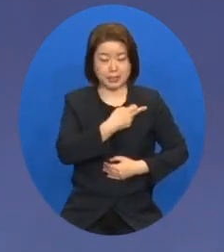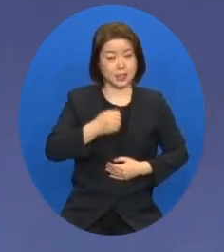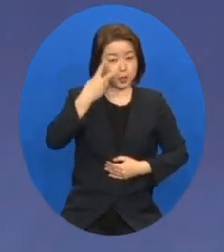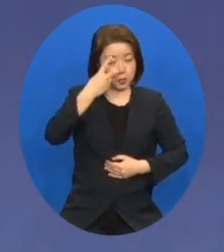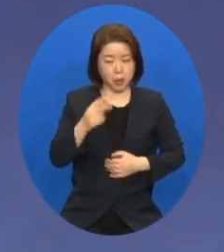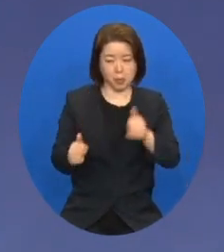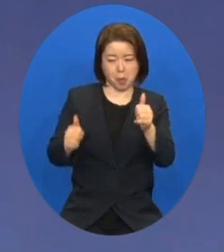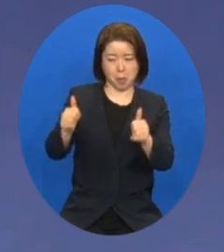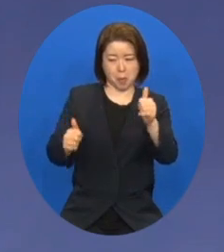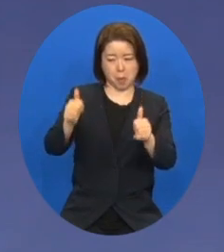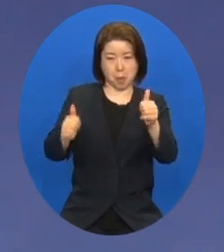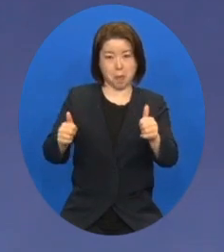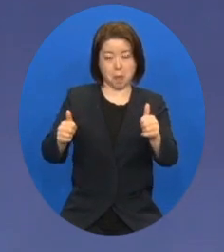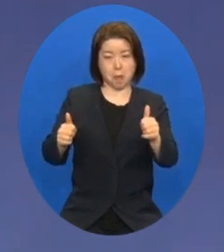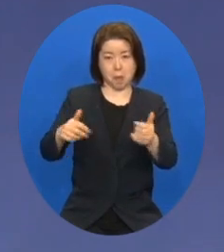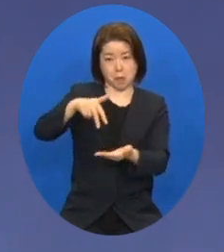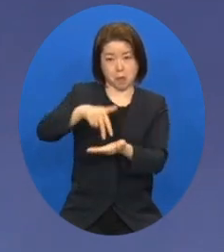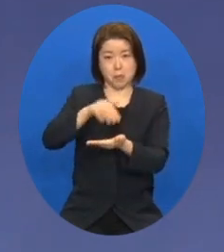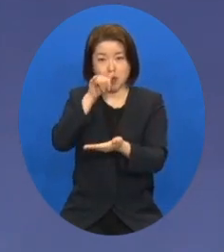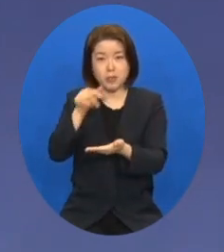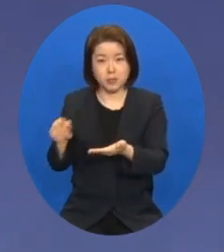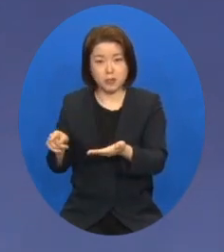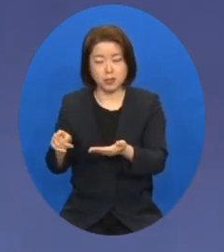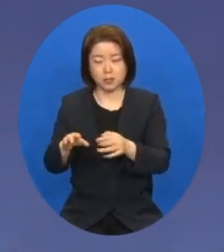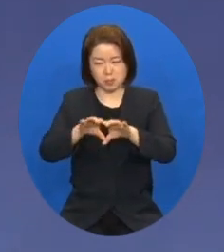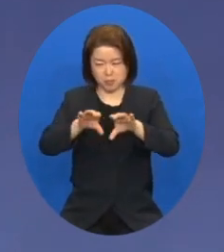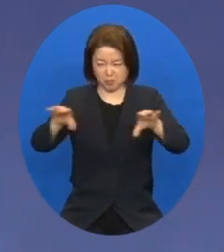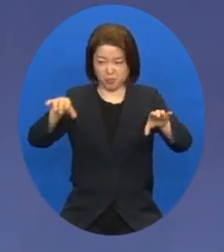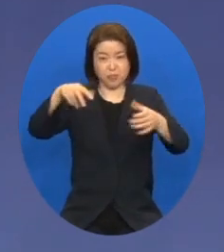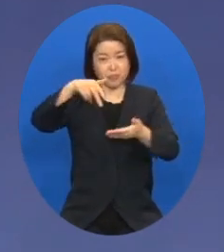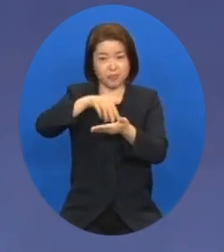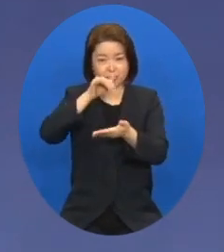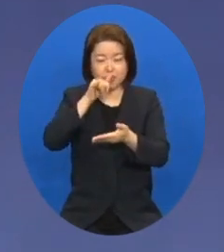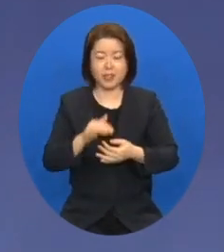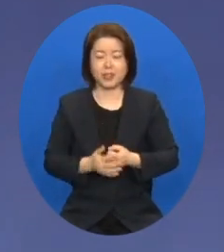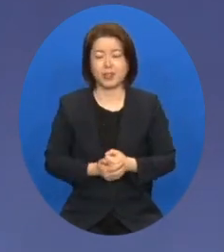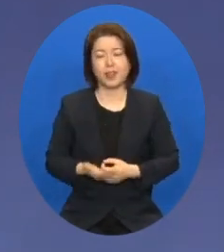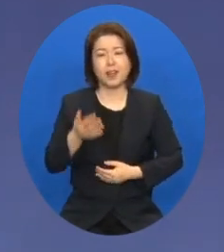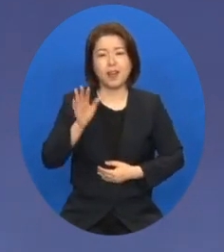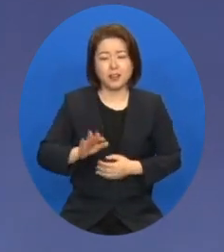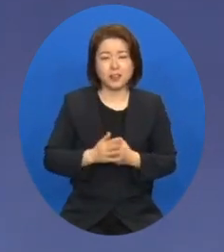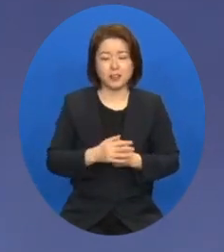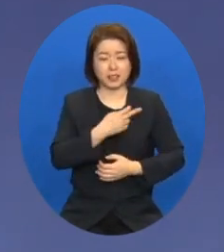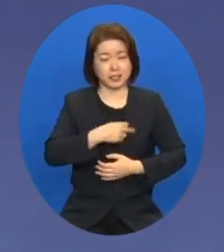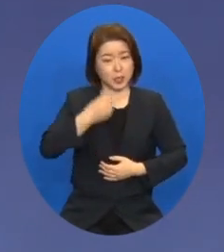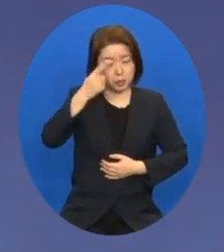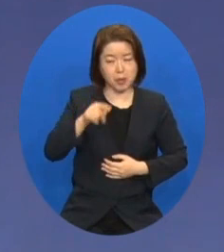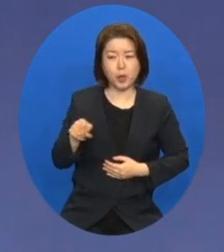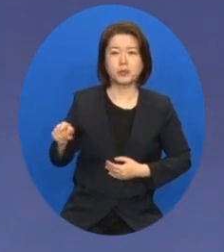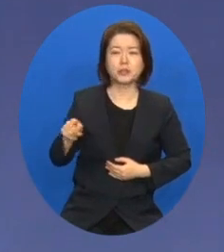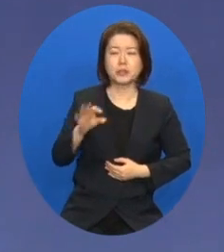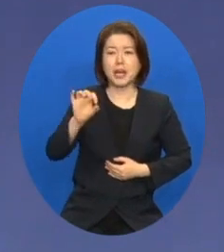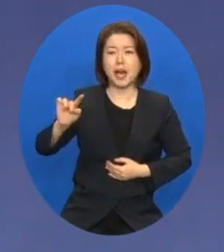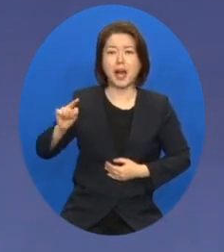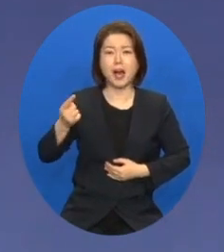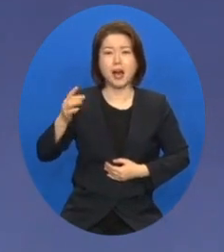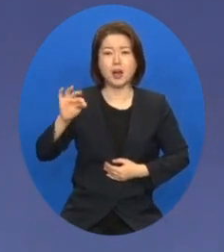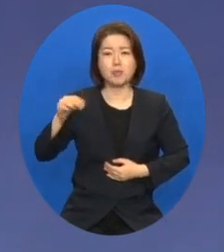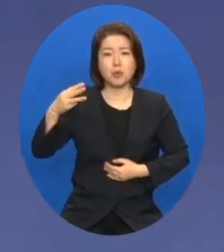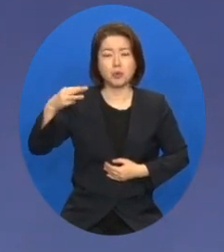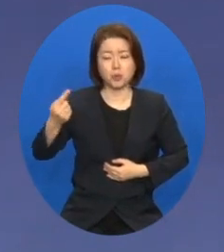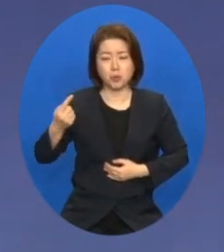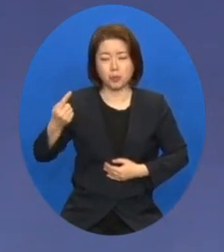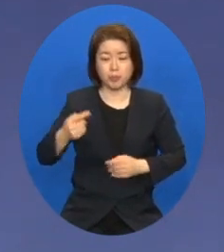적인 입장에 있을 수도 있는 사람입니다 그런데 사도 바울은 아볼로 를 고린도 교회를 보내려고